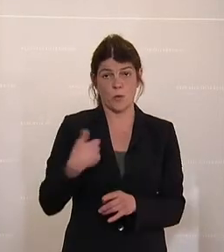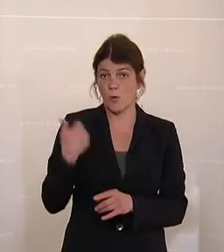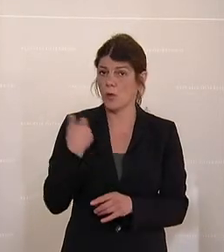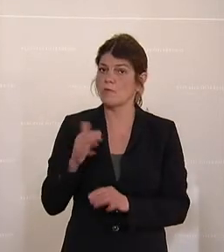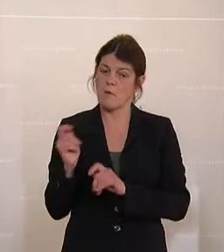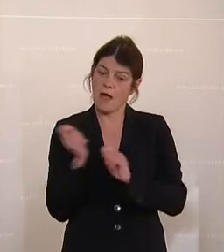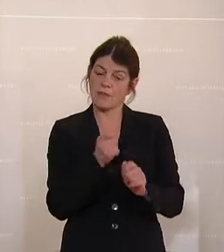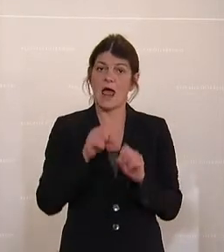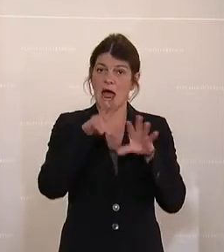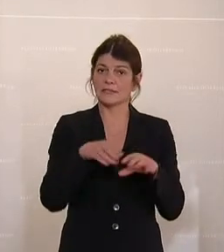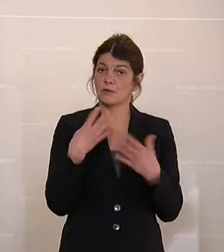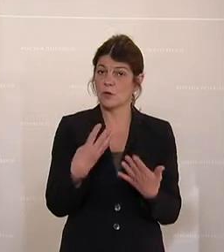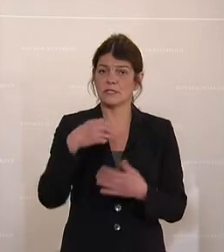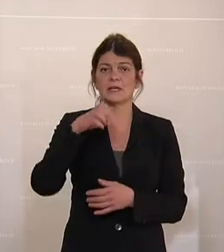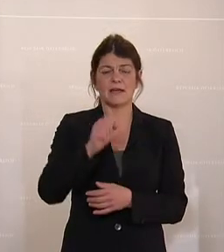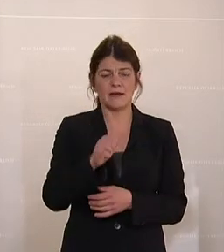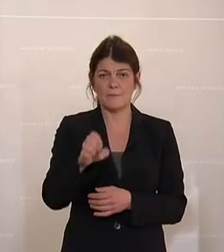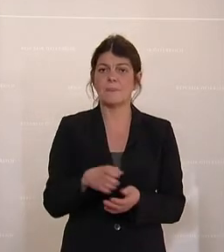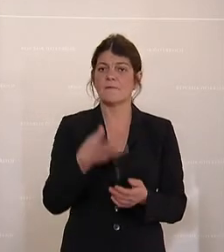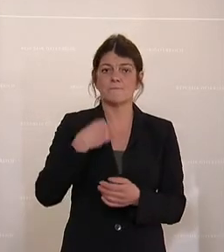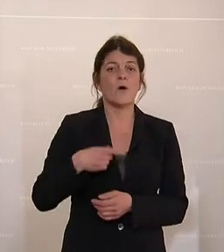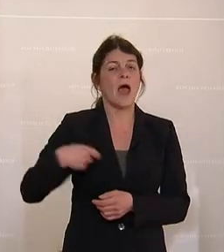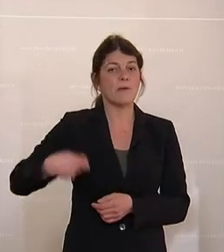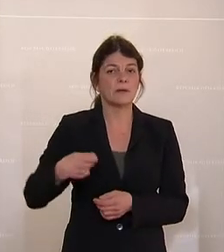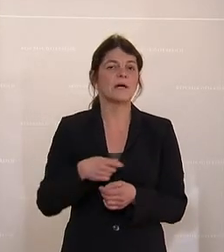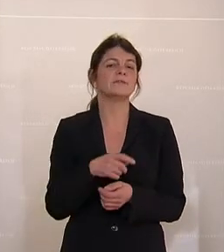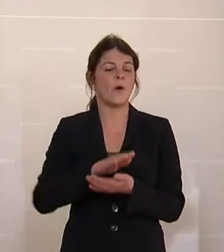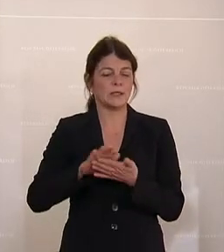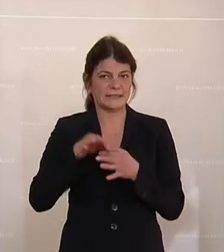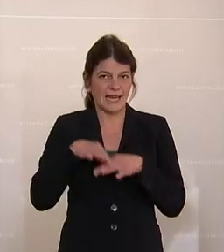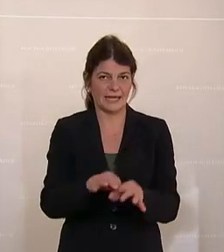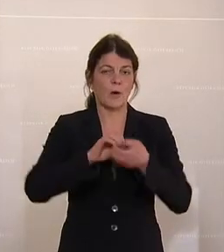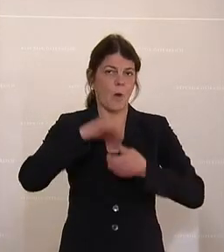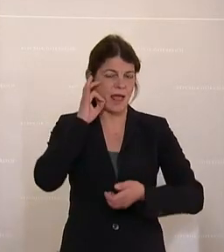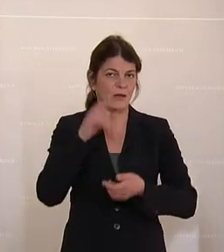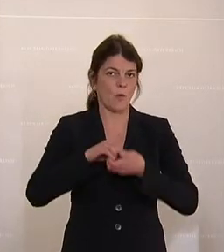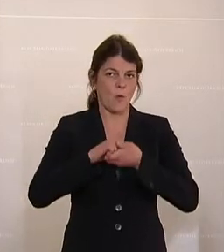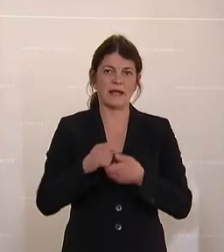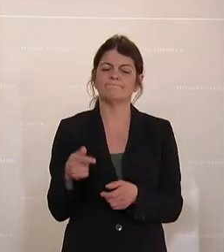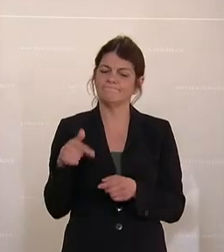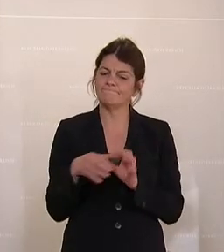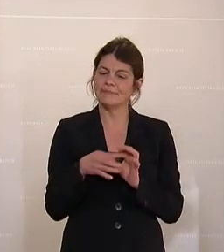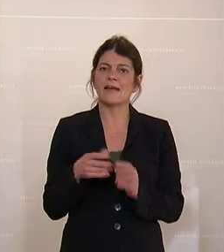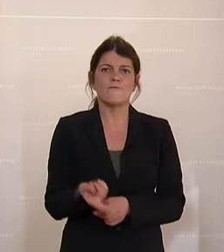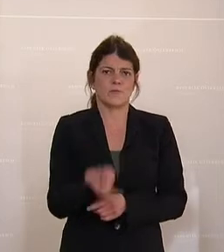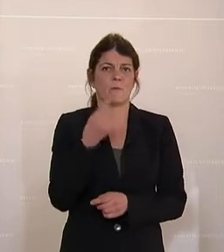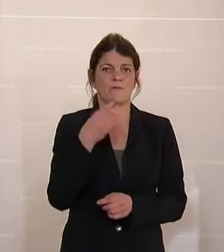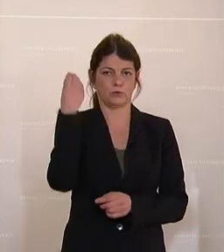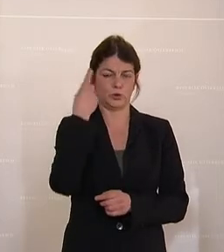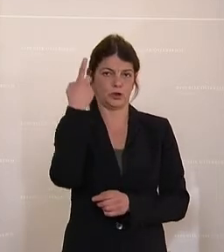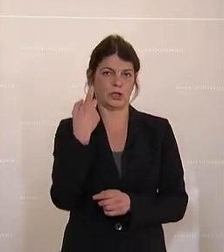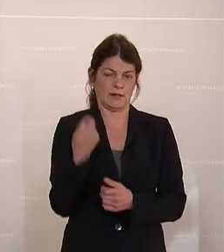die Anträge 1890e der Abgeordneten Eva-Maria Holzleitner, Kollegen, Kollegen betreffend Verdoppelung des